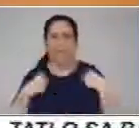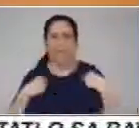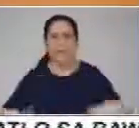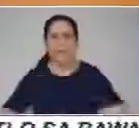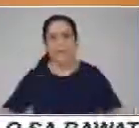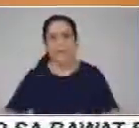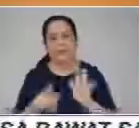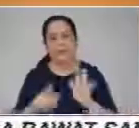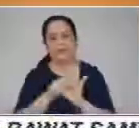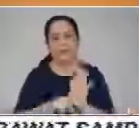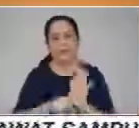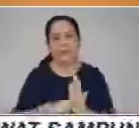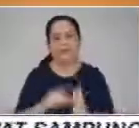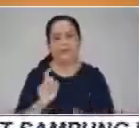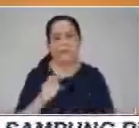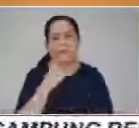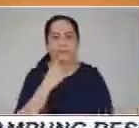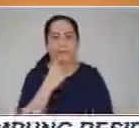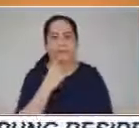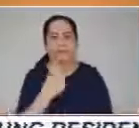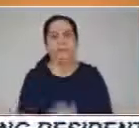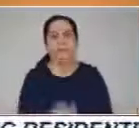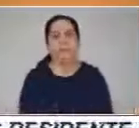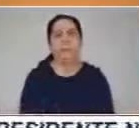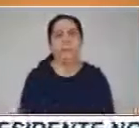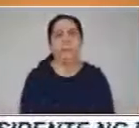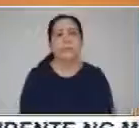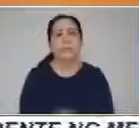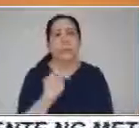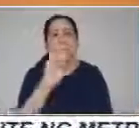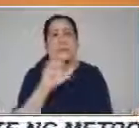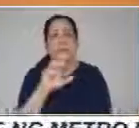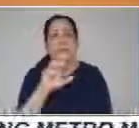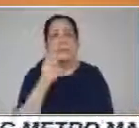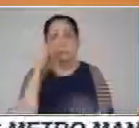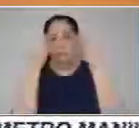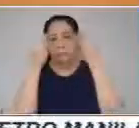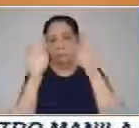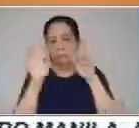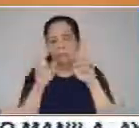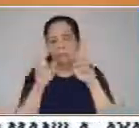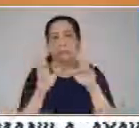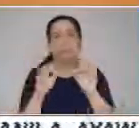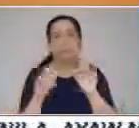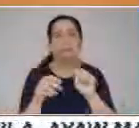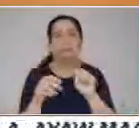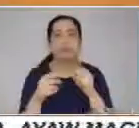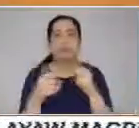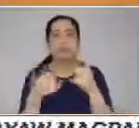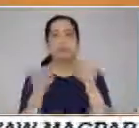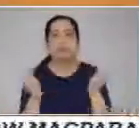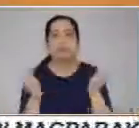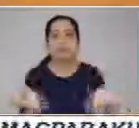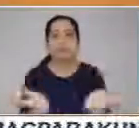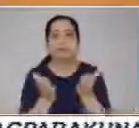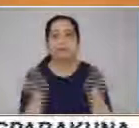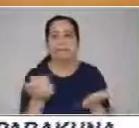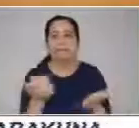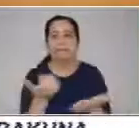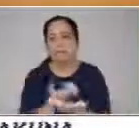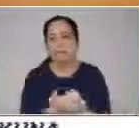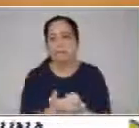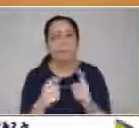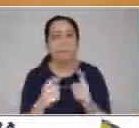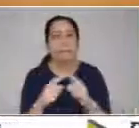ng economists, towards the latter part of the year, saka tayo mag-recover. So ito, habang nagkakaroon tayo